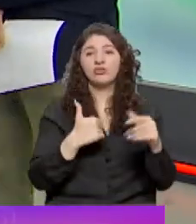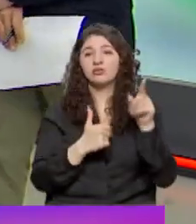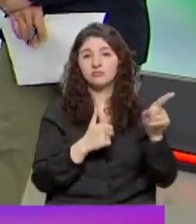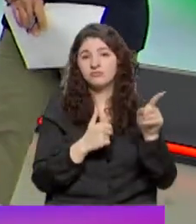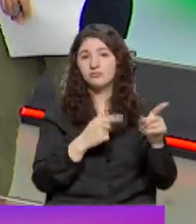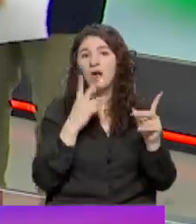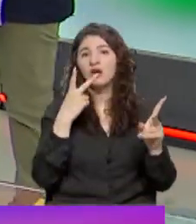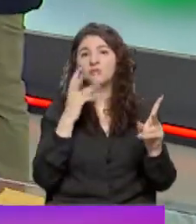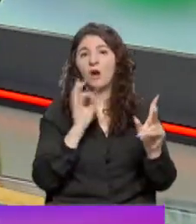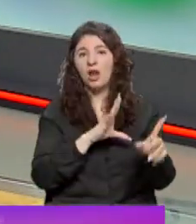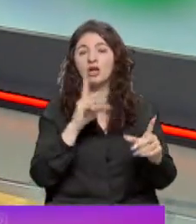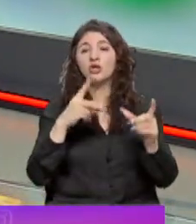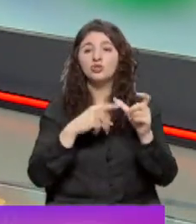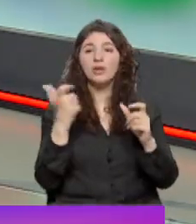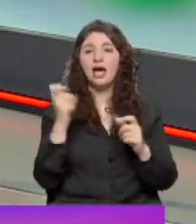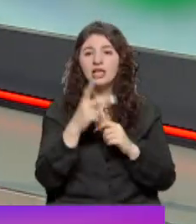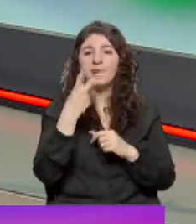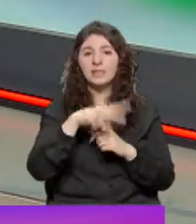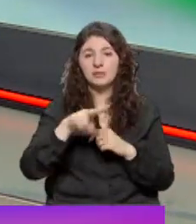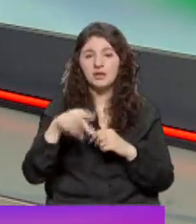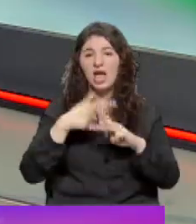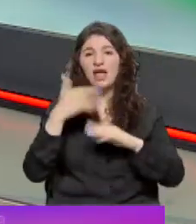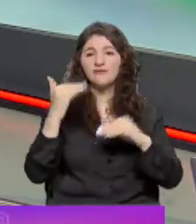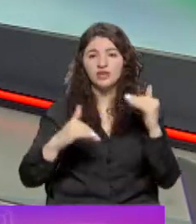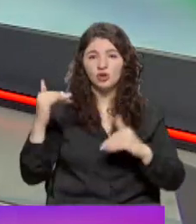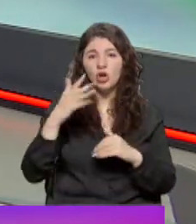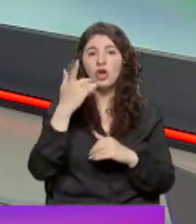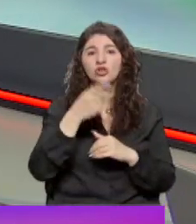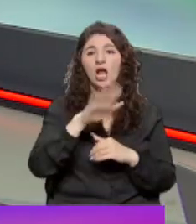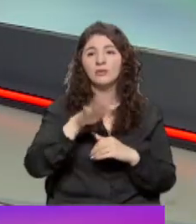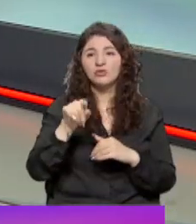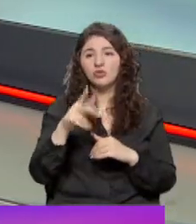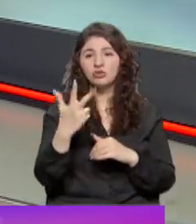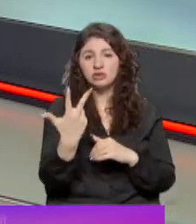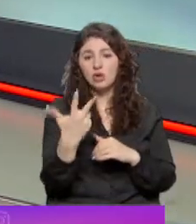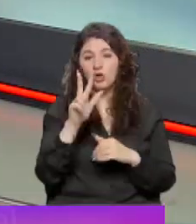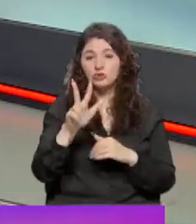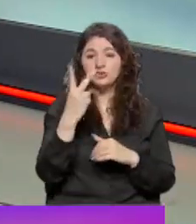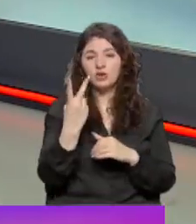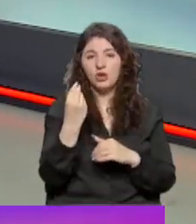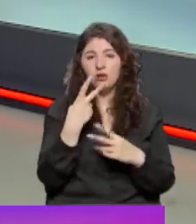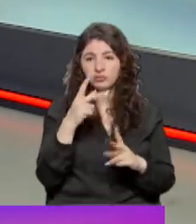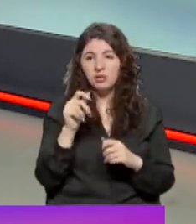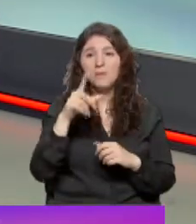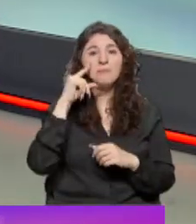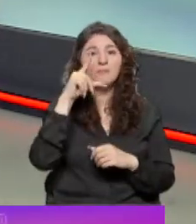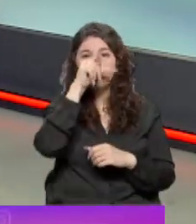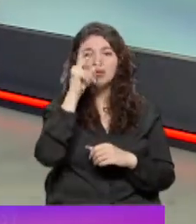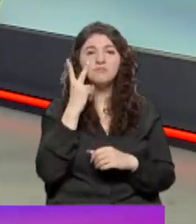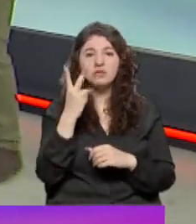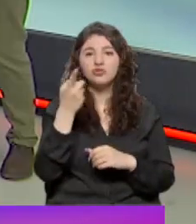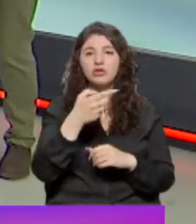Odasından sonra Şubat ayı 2022 enflasyonu yüzde 55.34 olarak açıklandığı Mart'ta